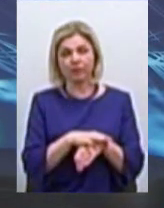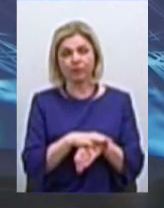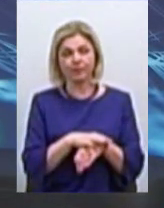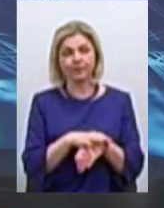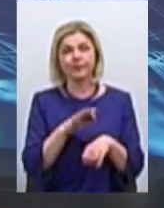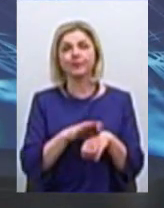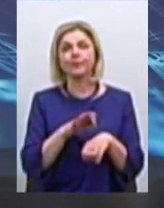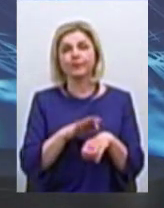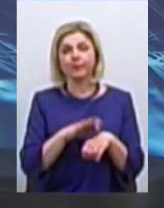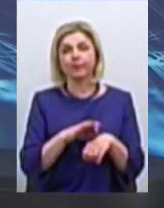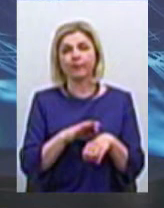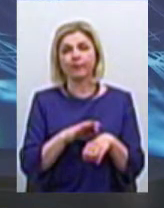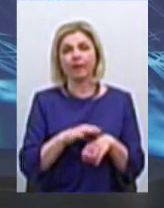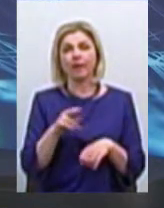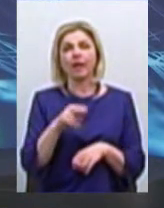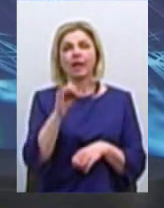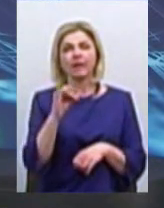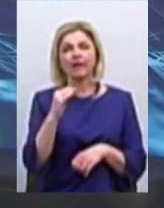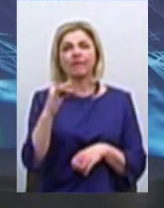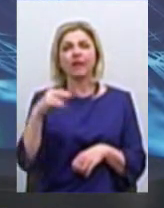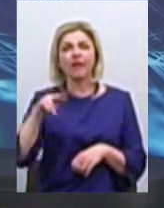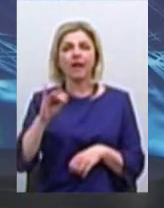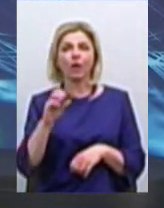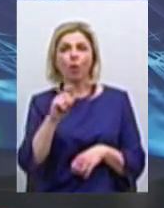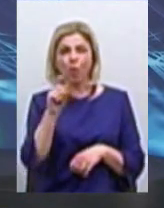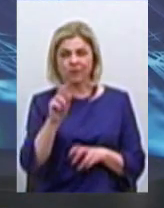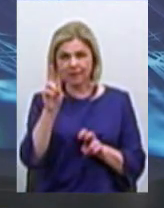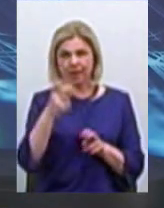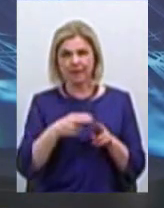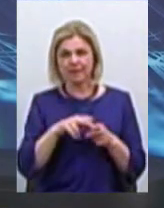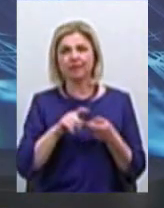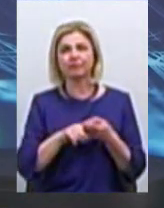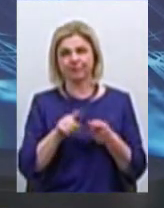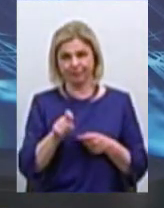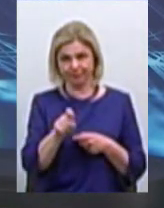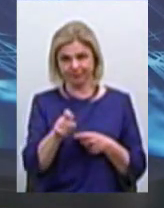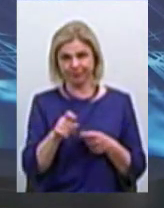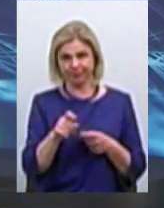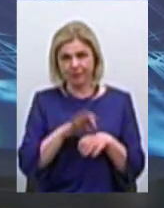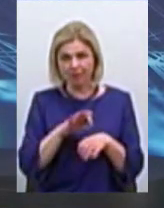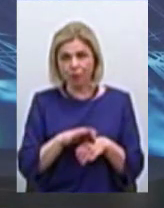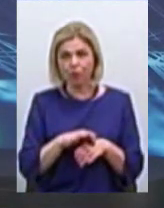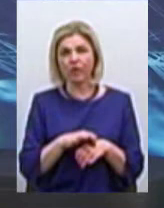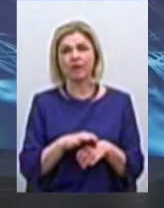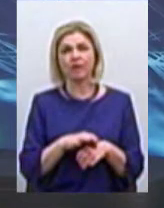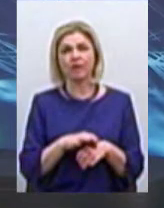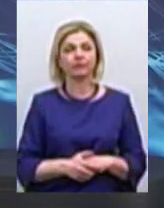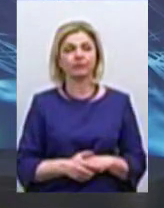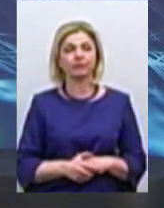було виявлене захворювання на дефіляріоз собак. Це паразитарне захворювання, яким